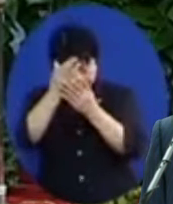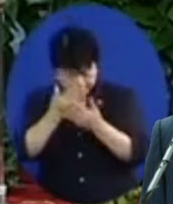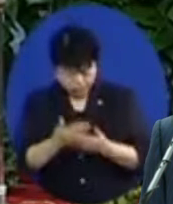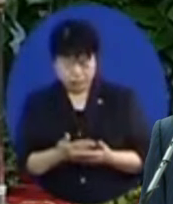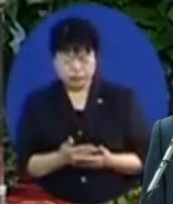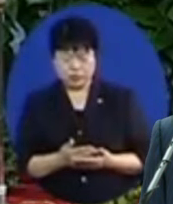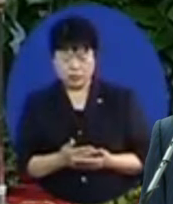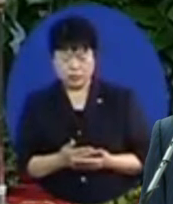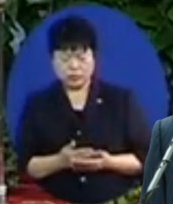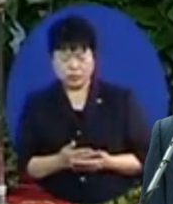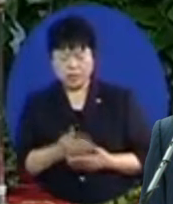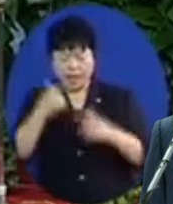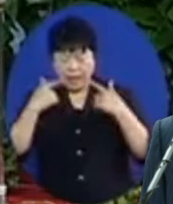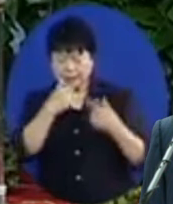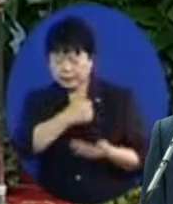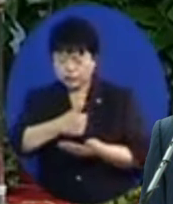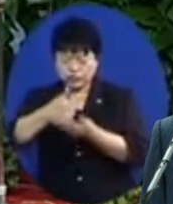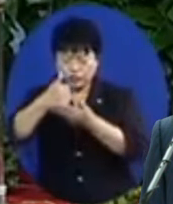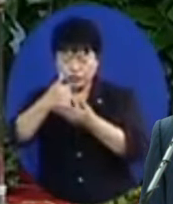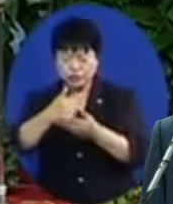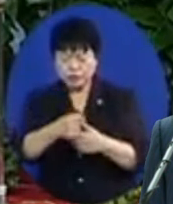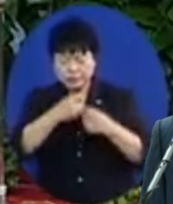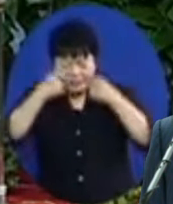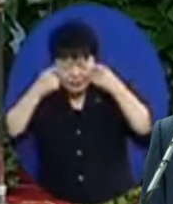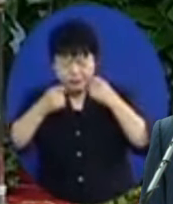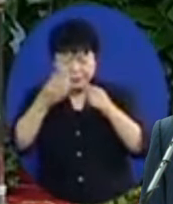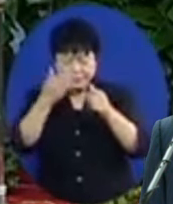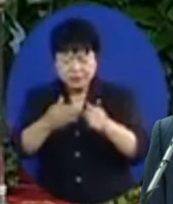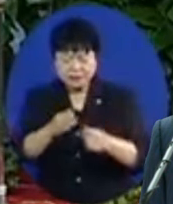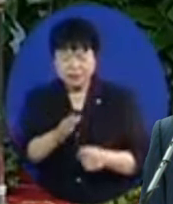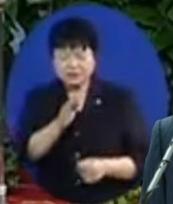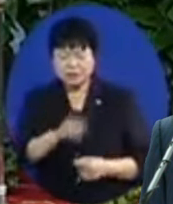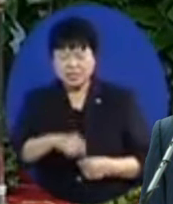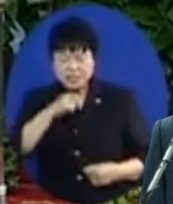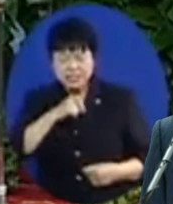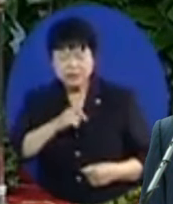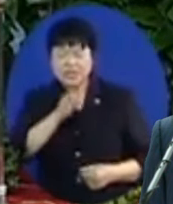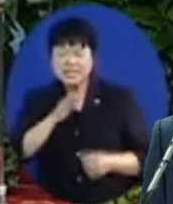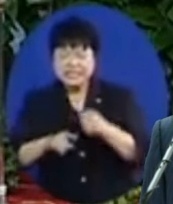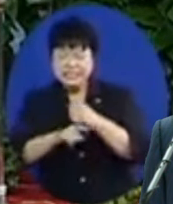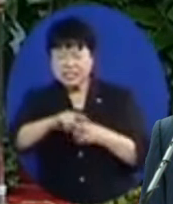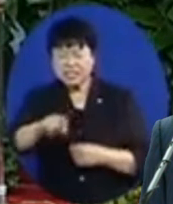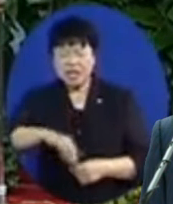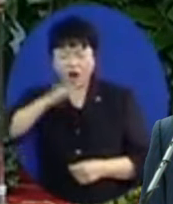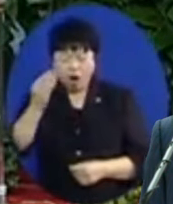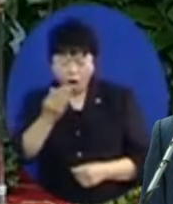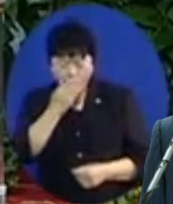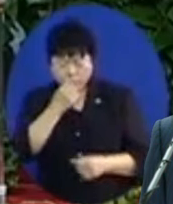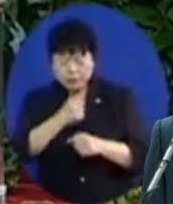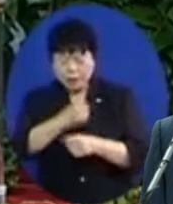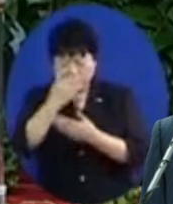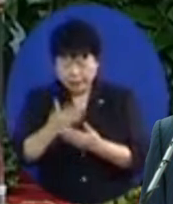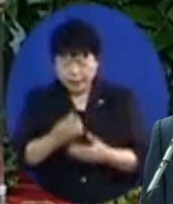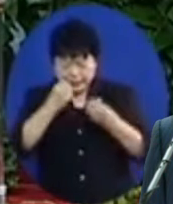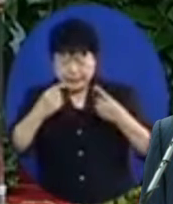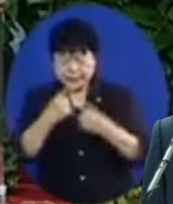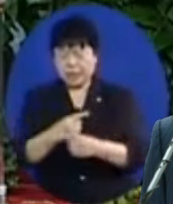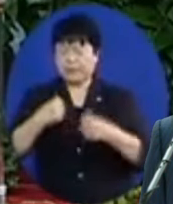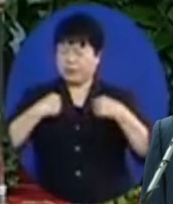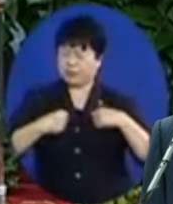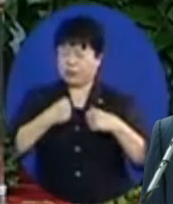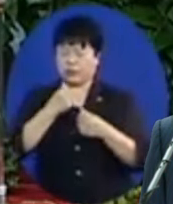주시고 항상 주님을 즐겁게 하는 의와 진리의 거룩함으로 지음을 받은 새 사람을 입고 살게 하여